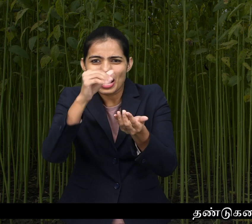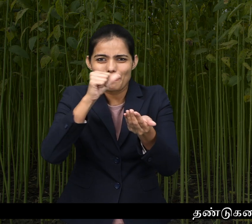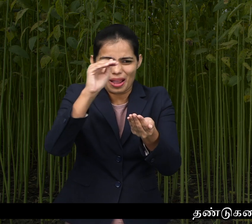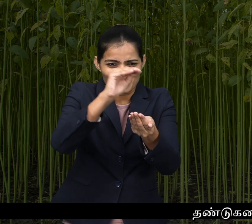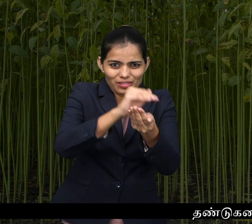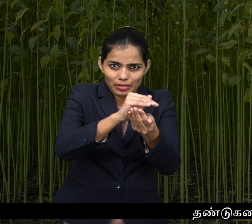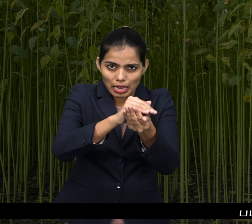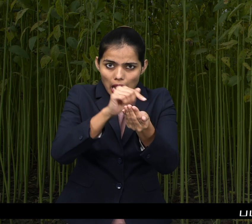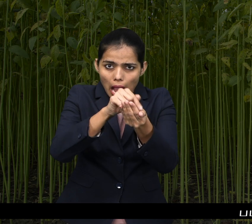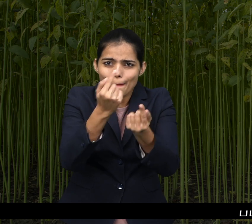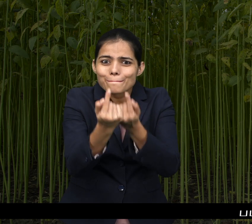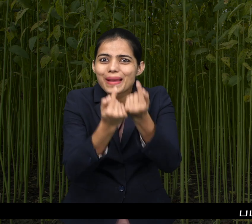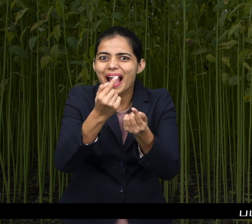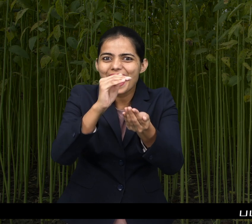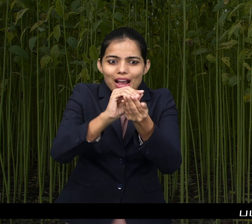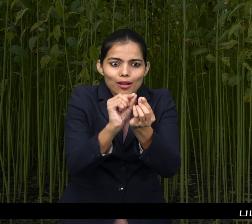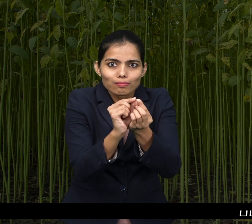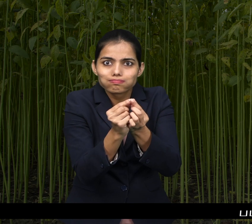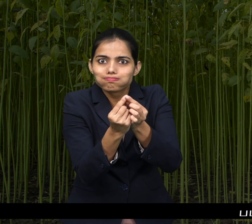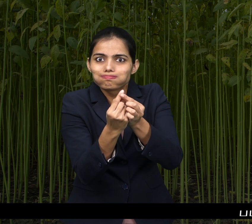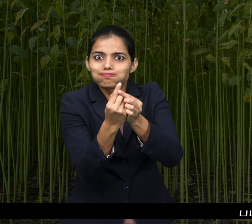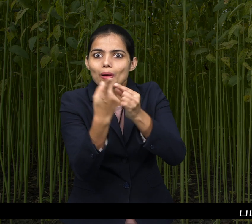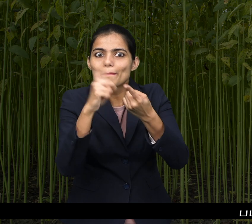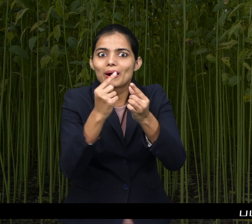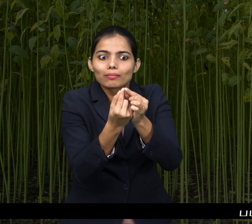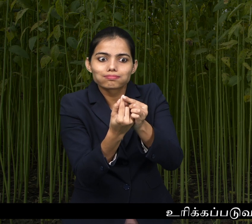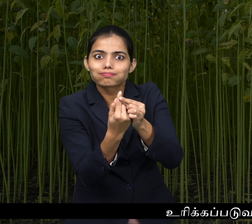தண்டுகளை ஊற வைப்பதால் பட்டை அழுகி